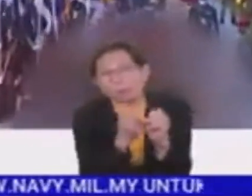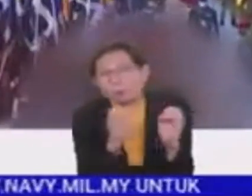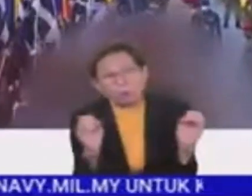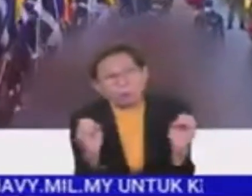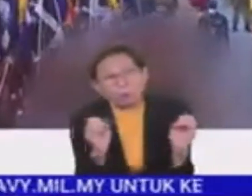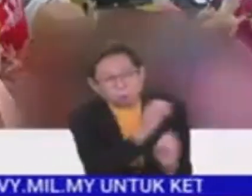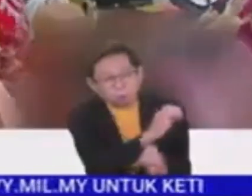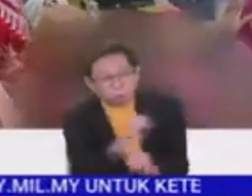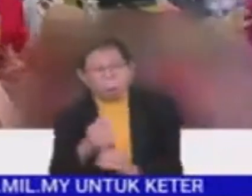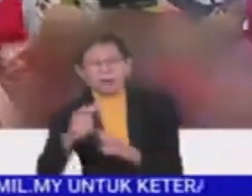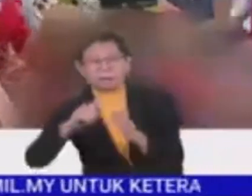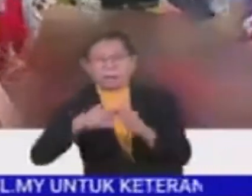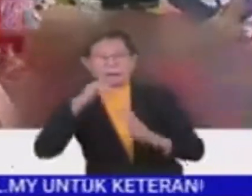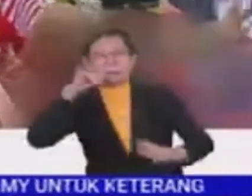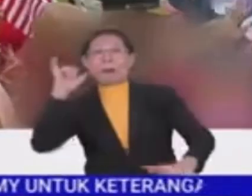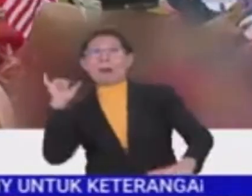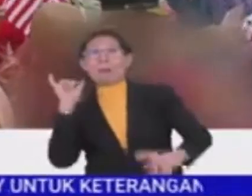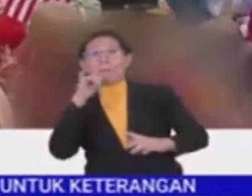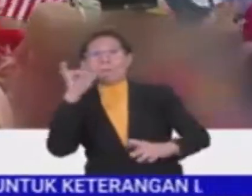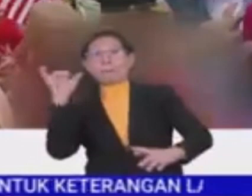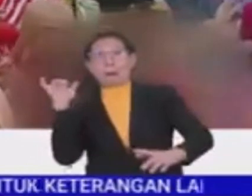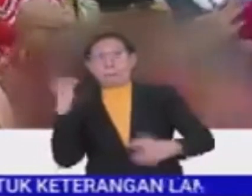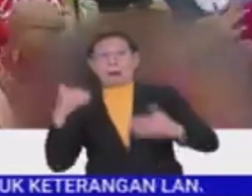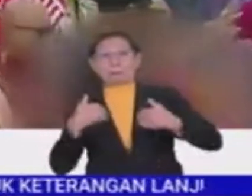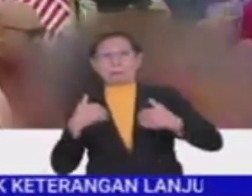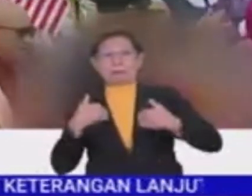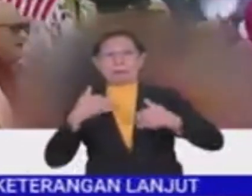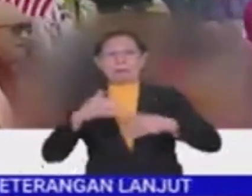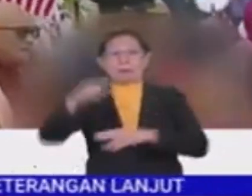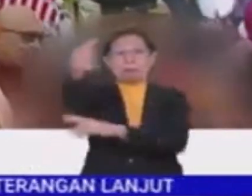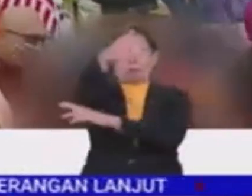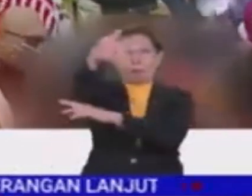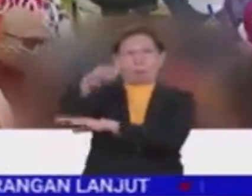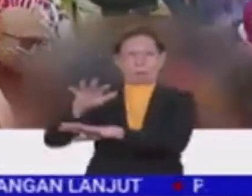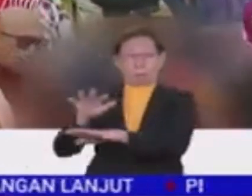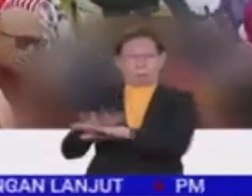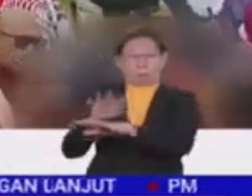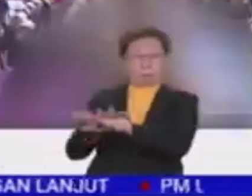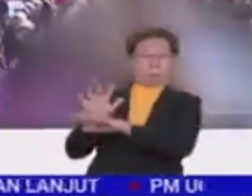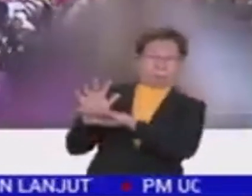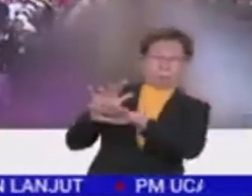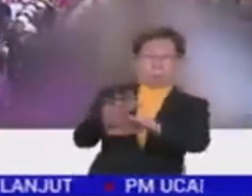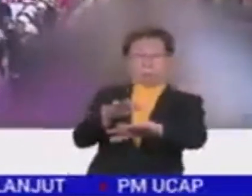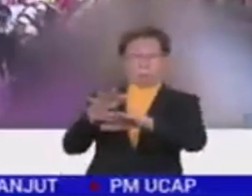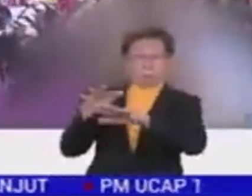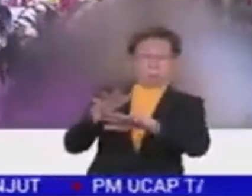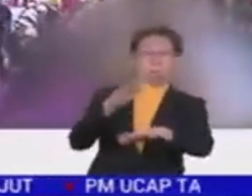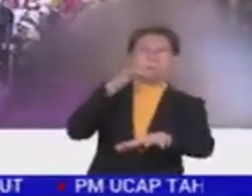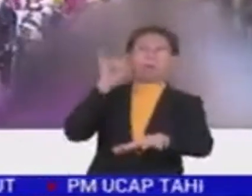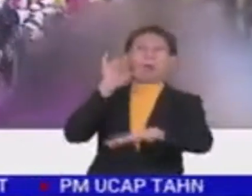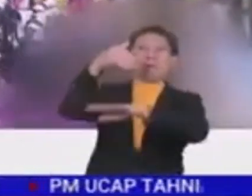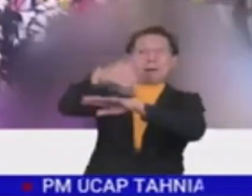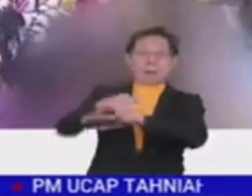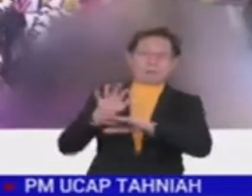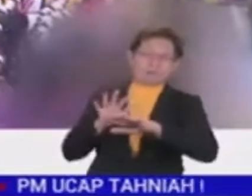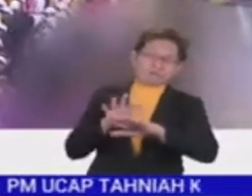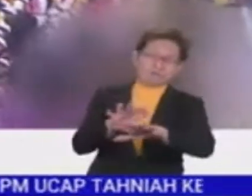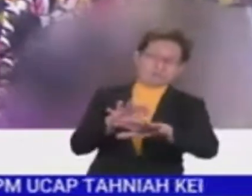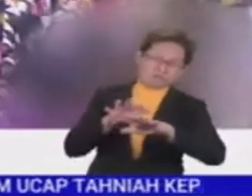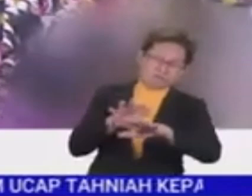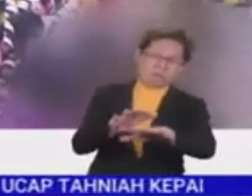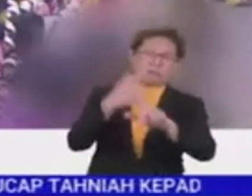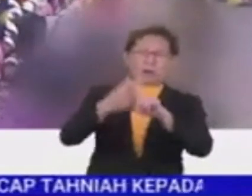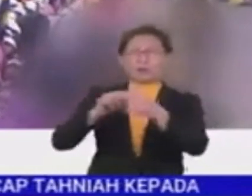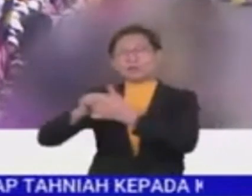difahamkan sejak daripada malam tadi, Dataran Merdeka telah pun dipenuhi oleh pengunjung-pengunjung yang datang